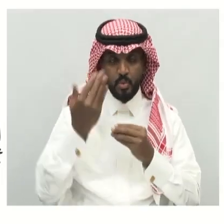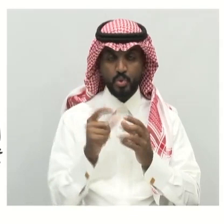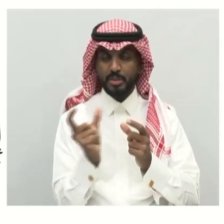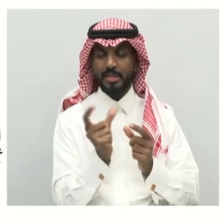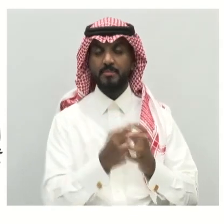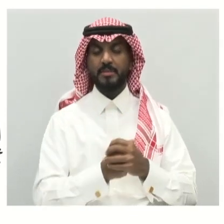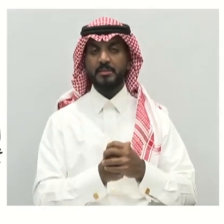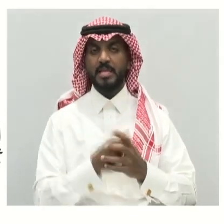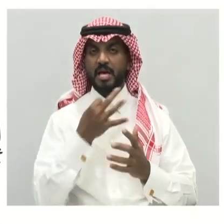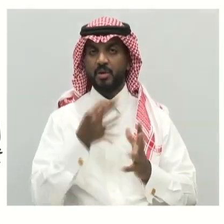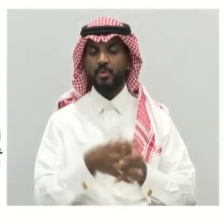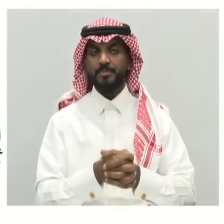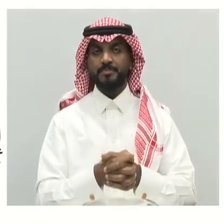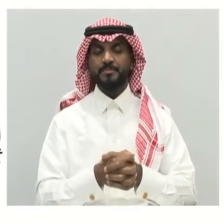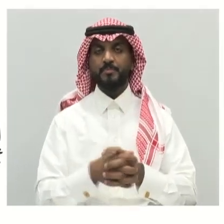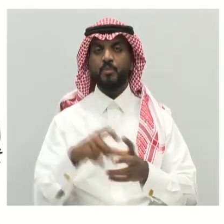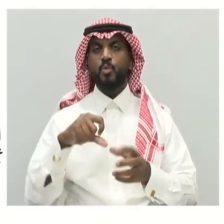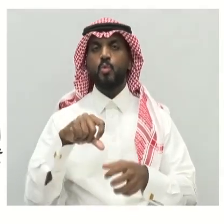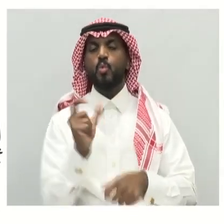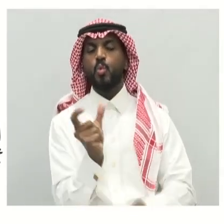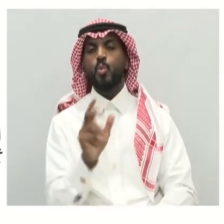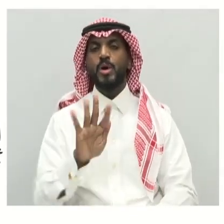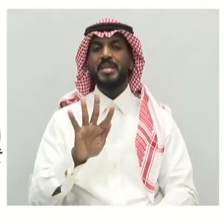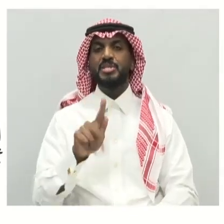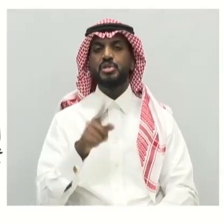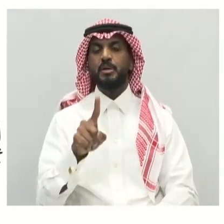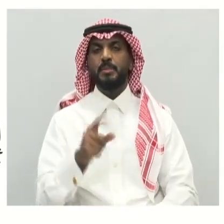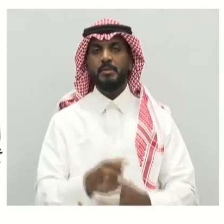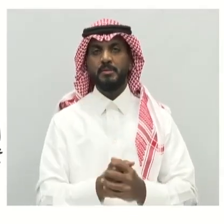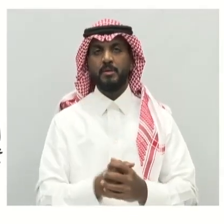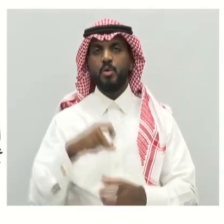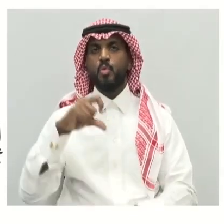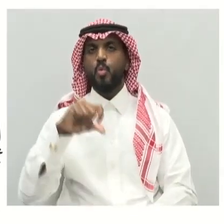التي نقراها احسنتم ونشرب ونشرب